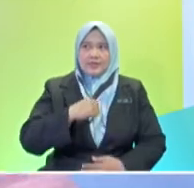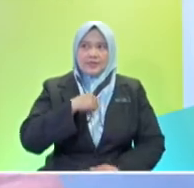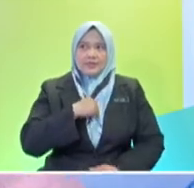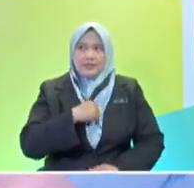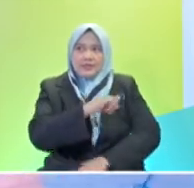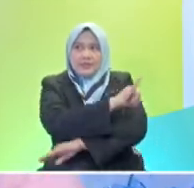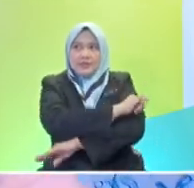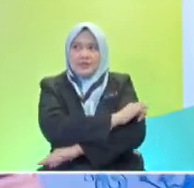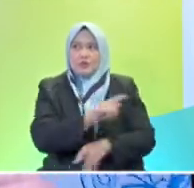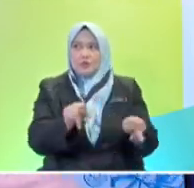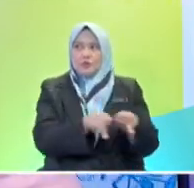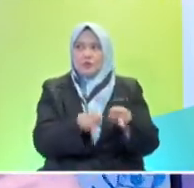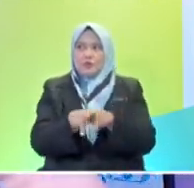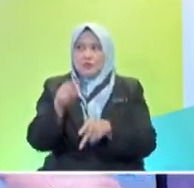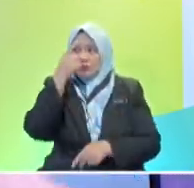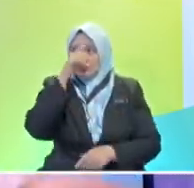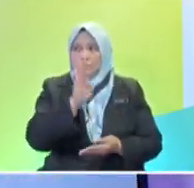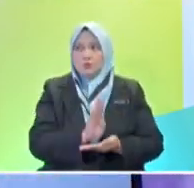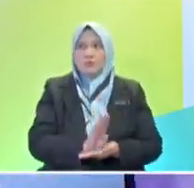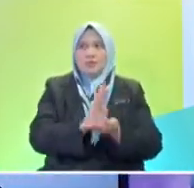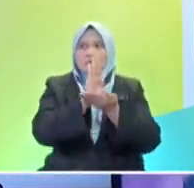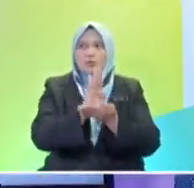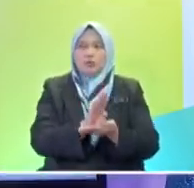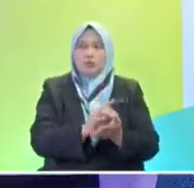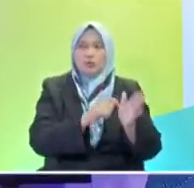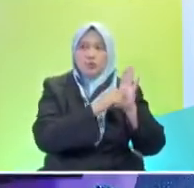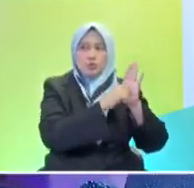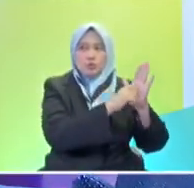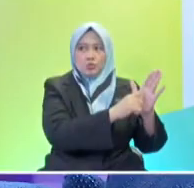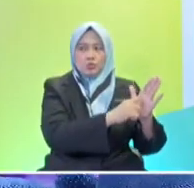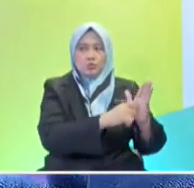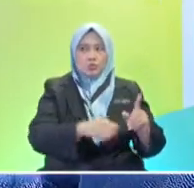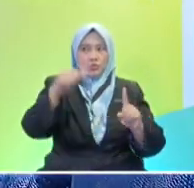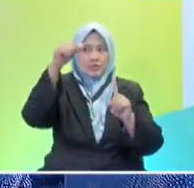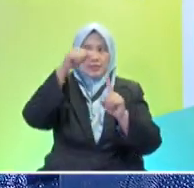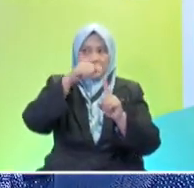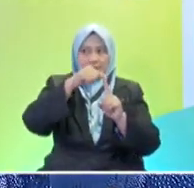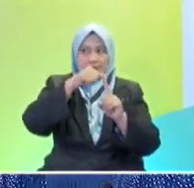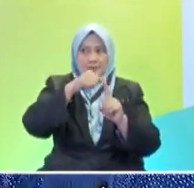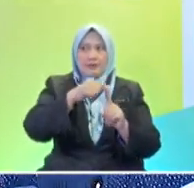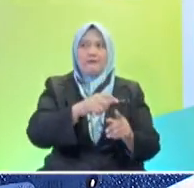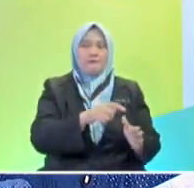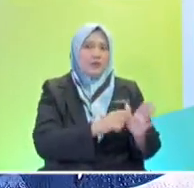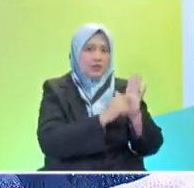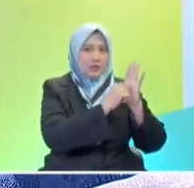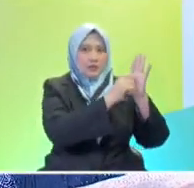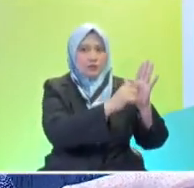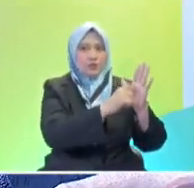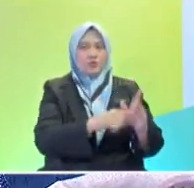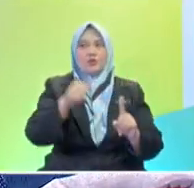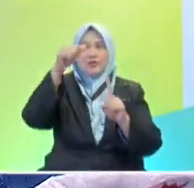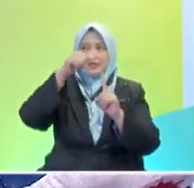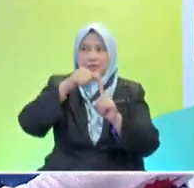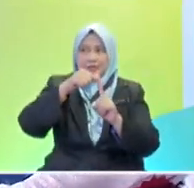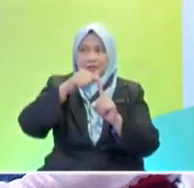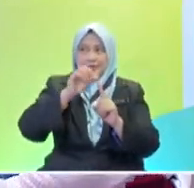pertahan diri. Ekor pula untuk membantu menunjukkan arah.